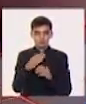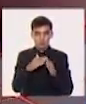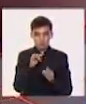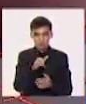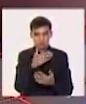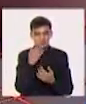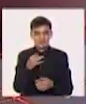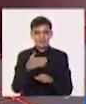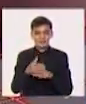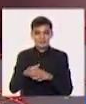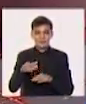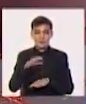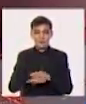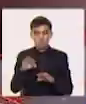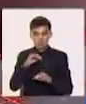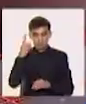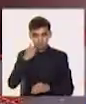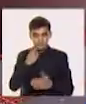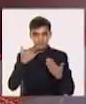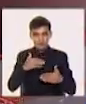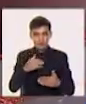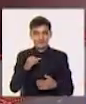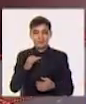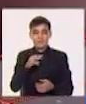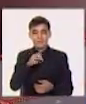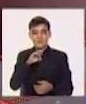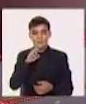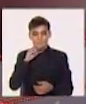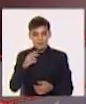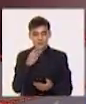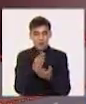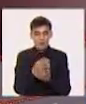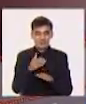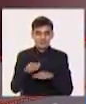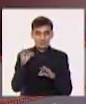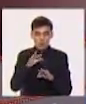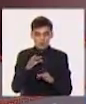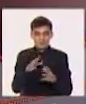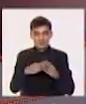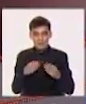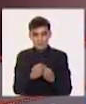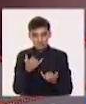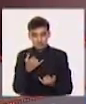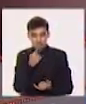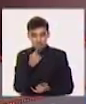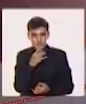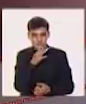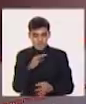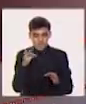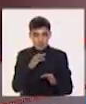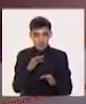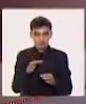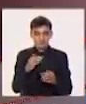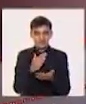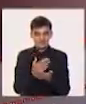несие рәсімдеген банк өкілдері бізге хабарлады. Ал Мейірбектің өз несиесіне қатысты отбасындағы қазіргі қиын жағдайды ескере